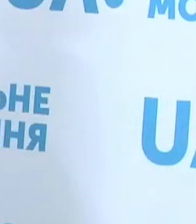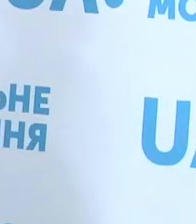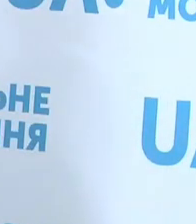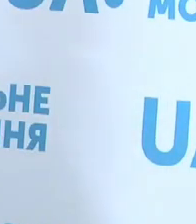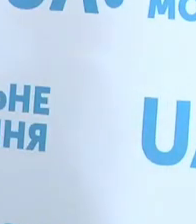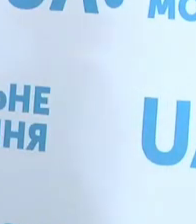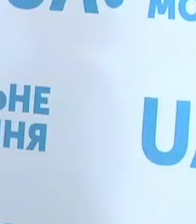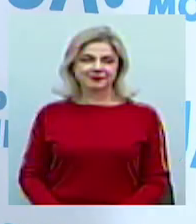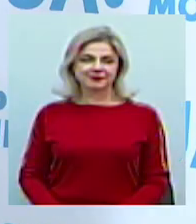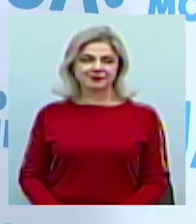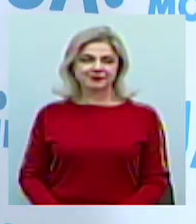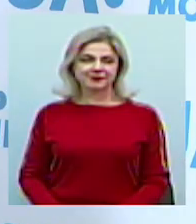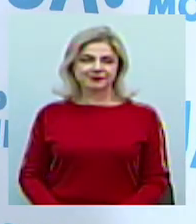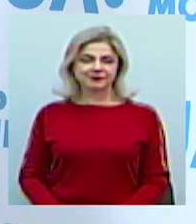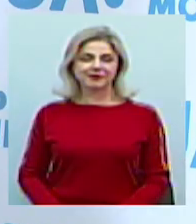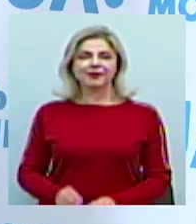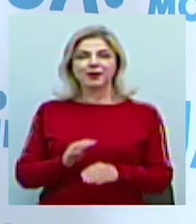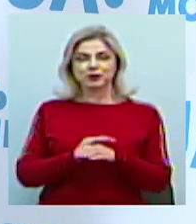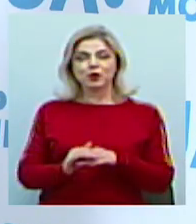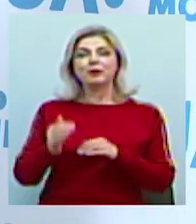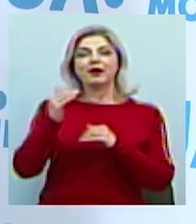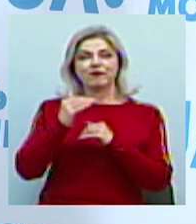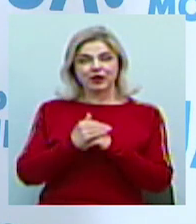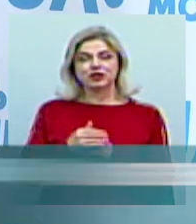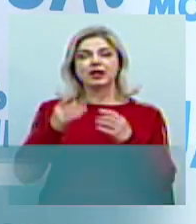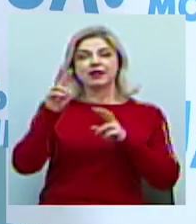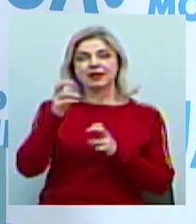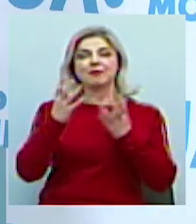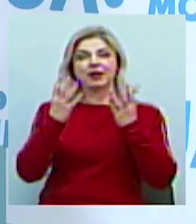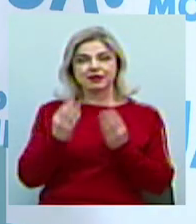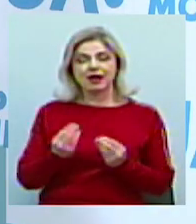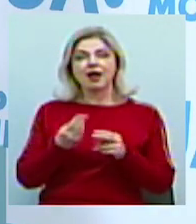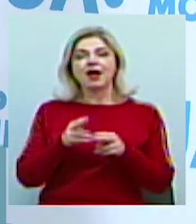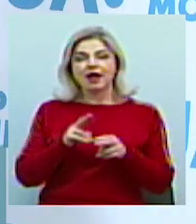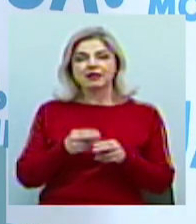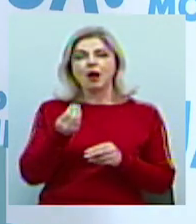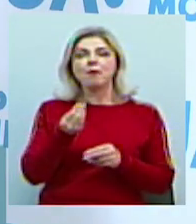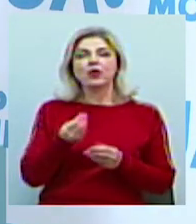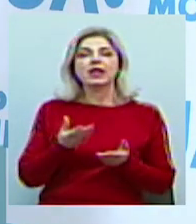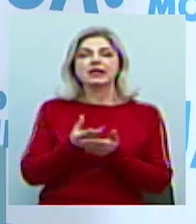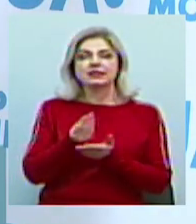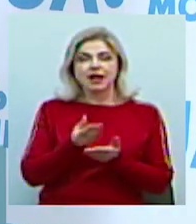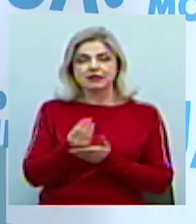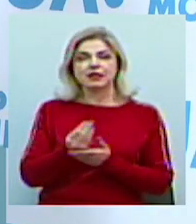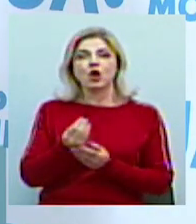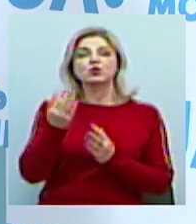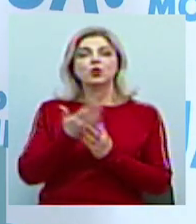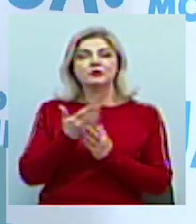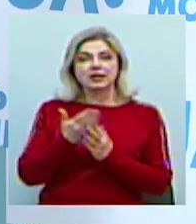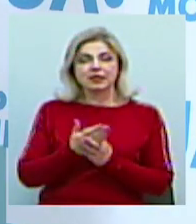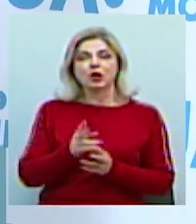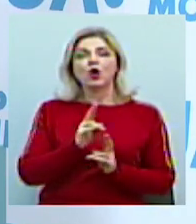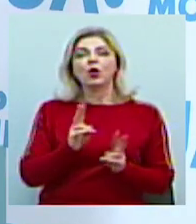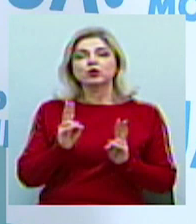Добрий вечір. Це тема дня, а тема нашого ефіру – монетизація субсидій. Хто, як і коли отримує субсидію грошима? Та виграють